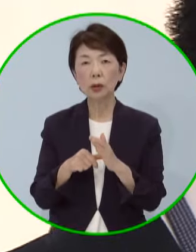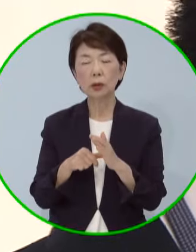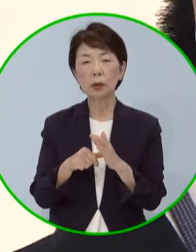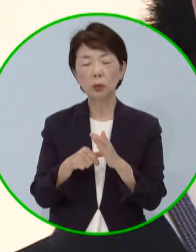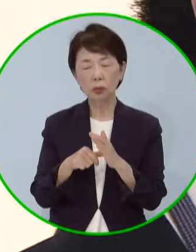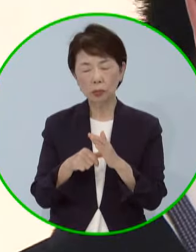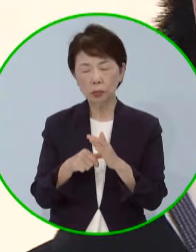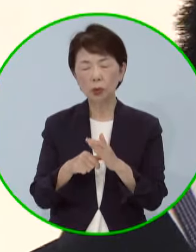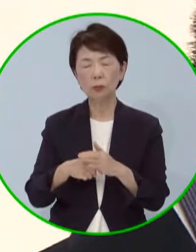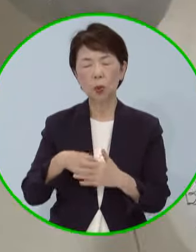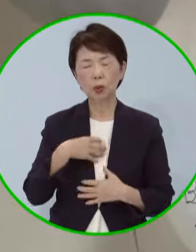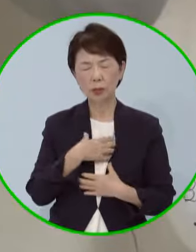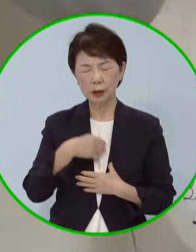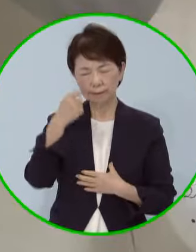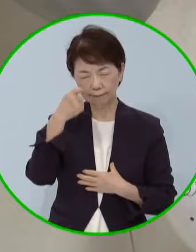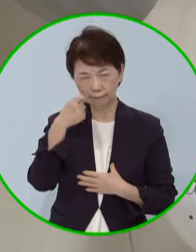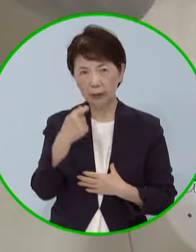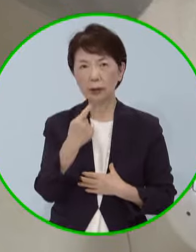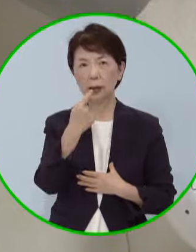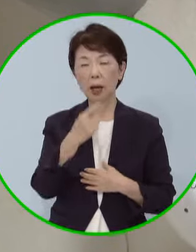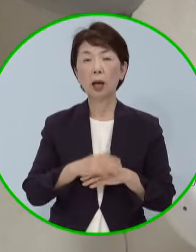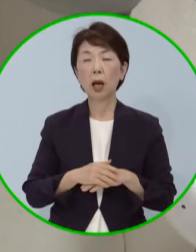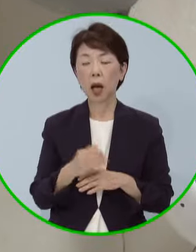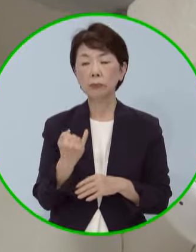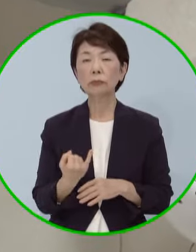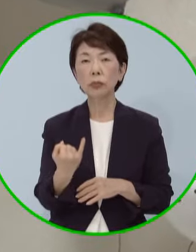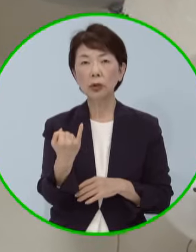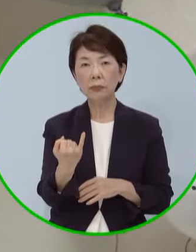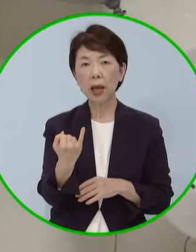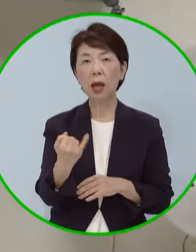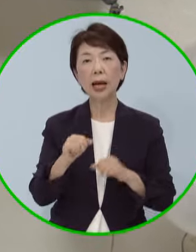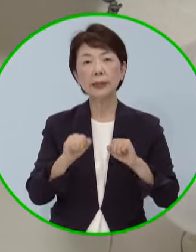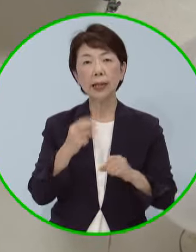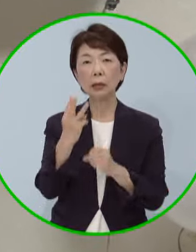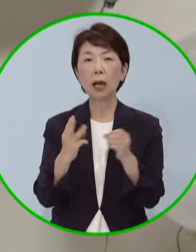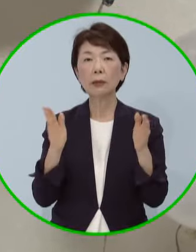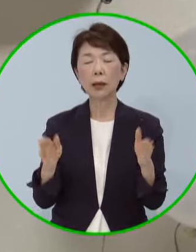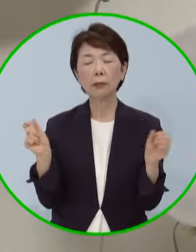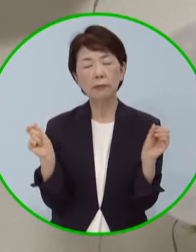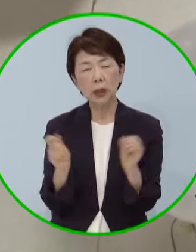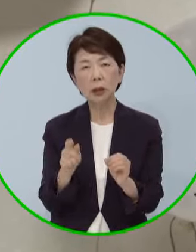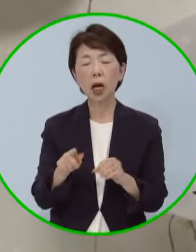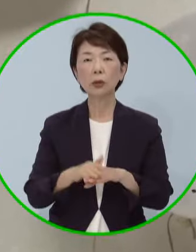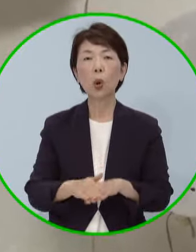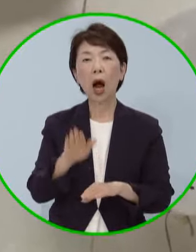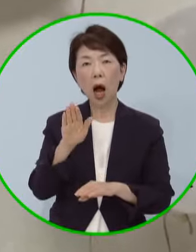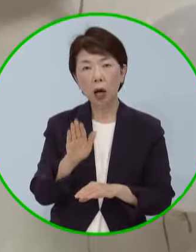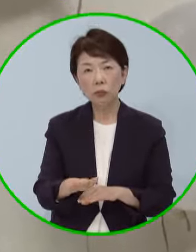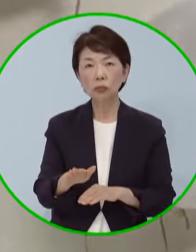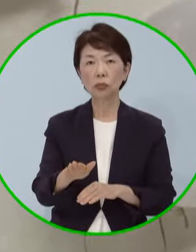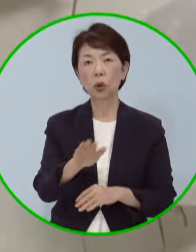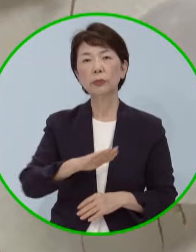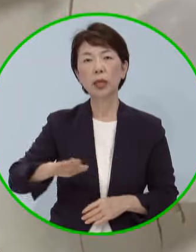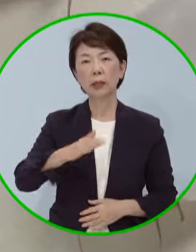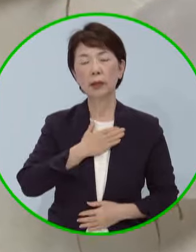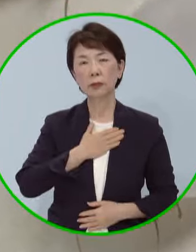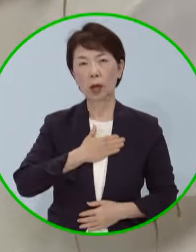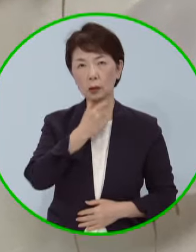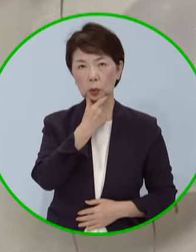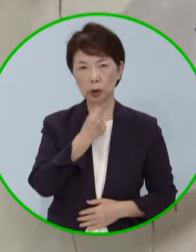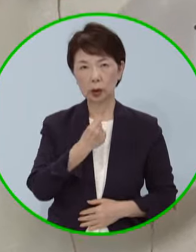本当絶望しかなかったんですけどたった3年しか生きられなかった命があったんだということを現実的に感じていただき